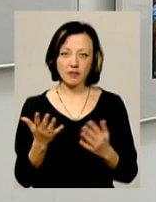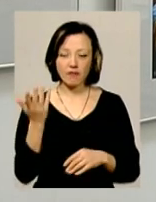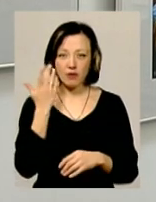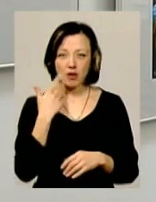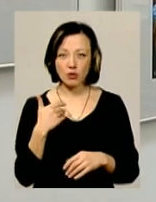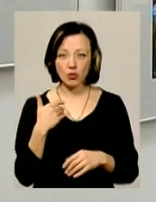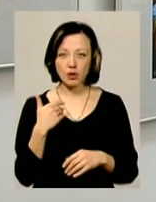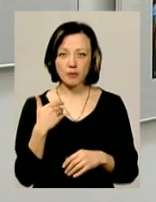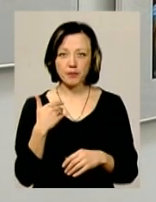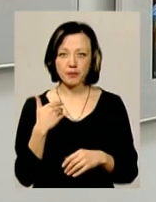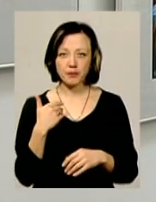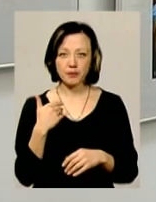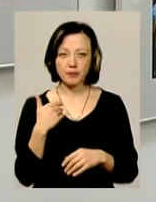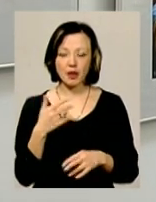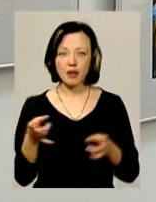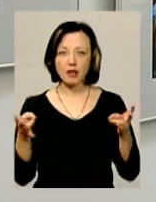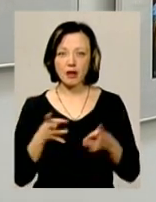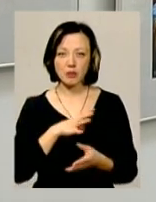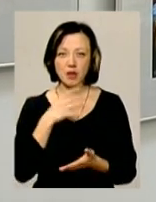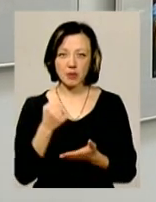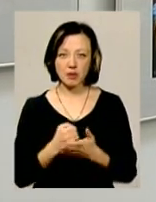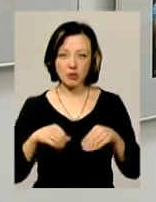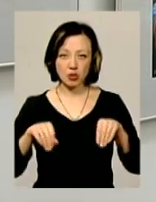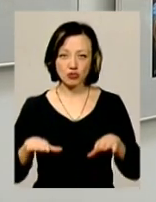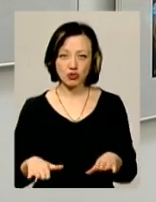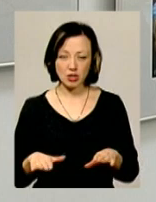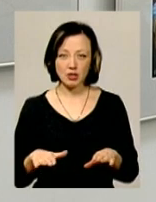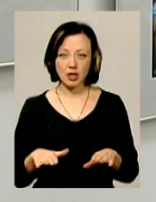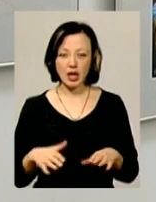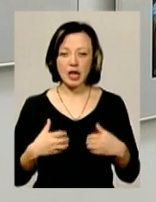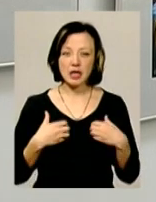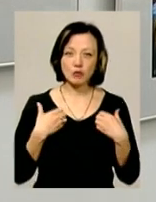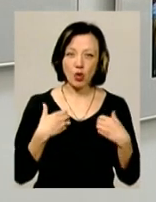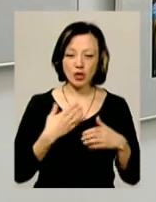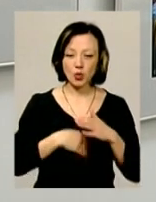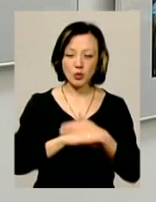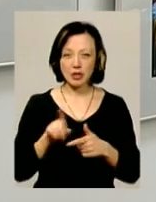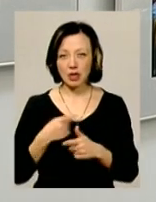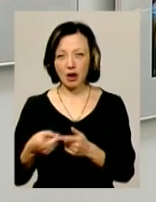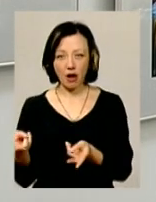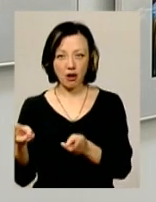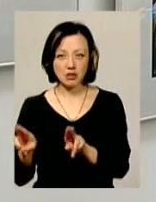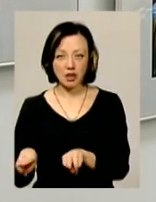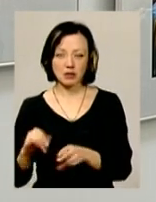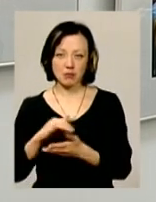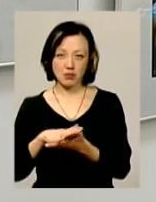котором надо было принимать решение. То есть там испугаться и уйти куда-то или остаться,